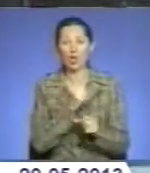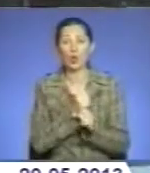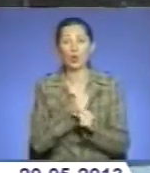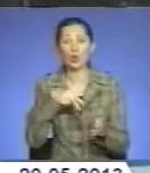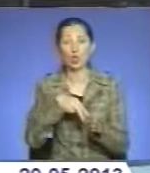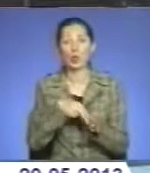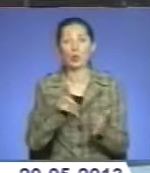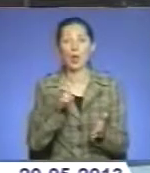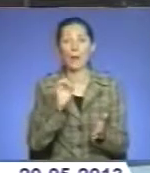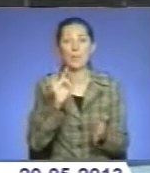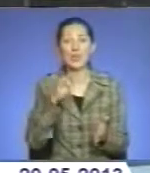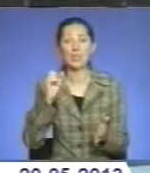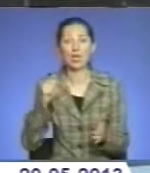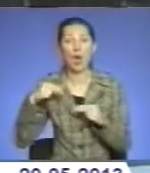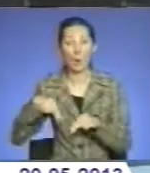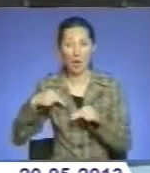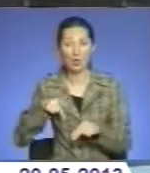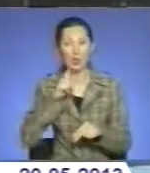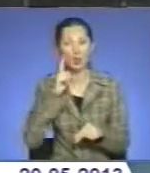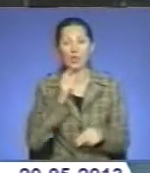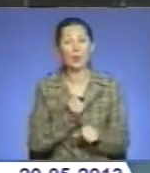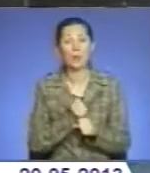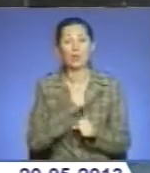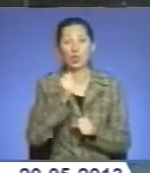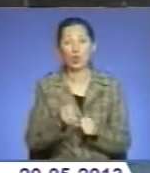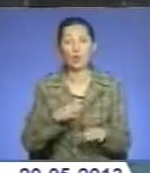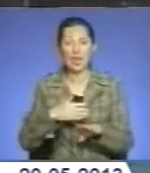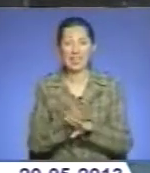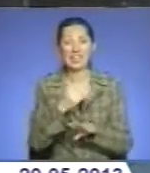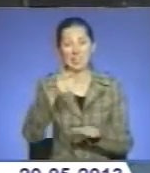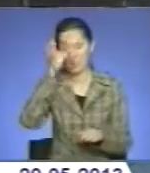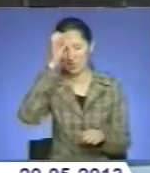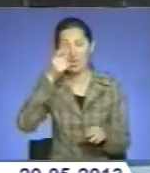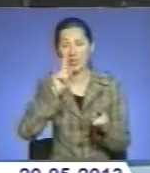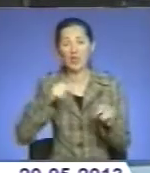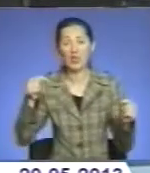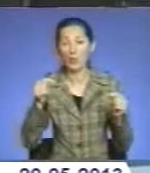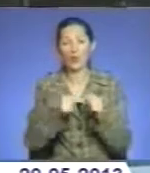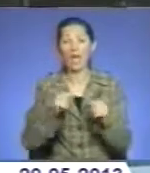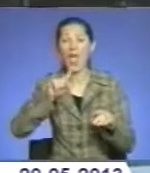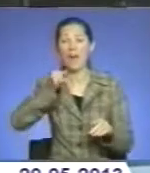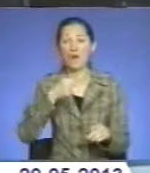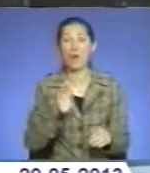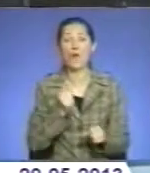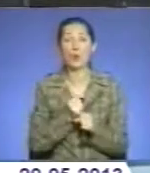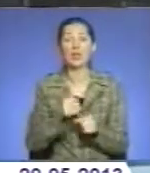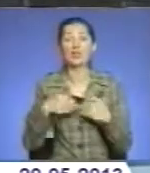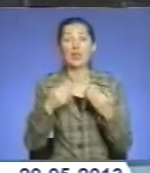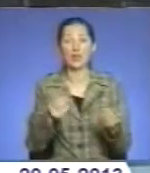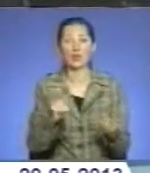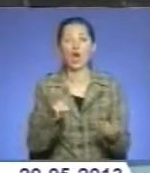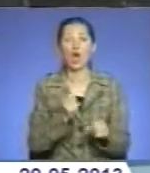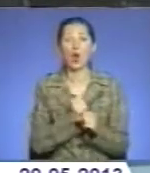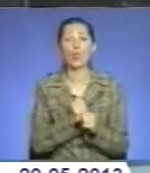кажуть, молодь не працевлаштована, тому що якість їх знань не відповідає вимогам працедавців. Як роботодавці хочуть